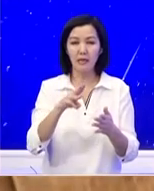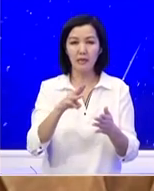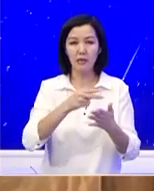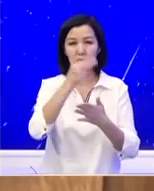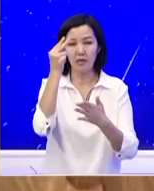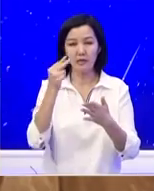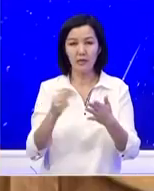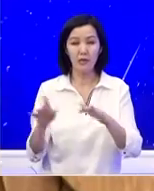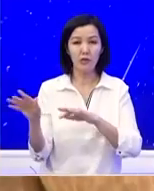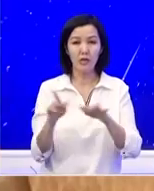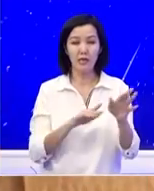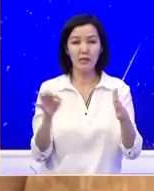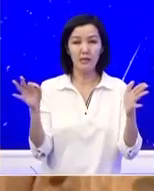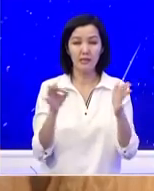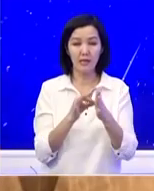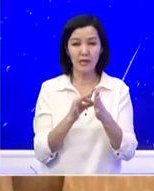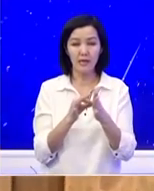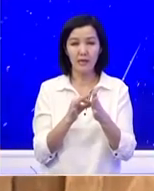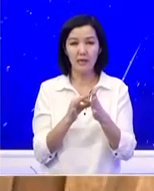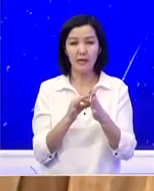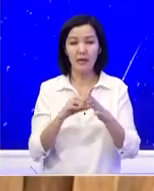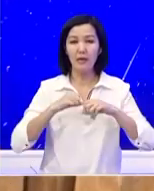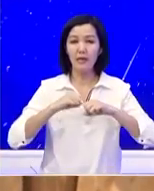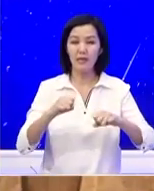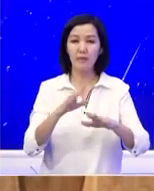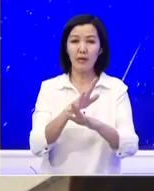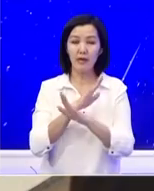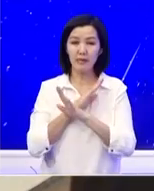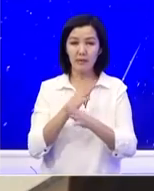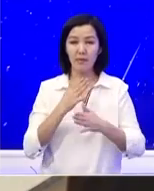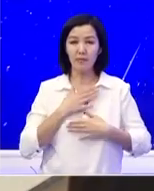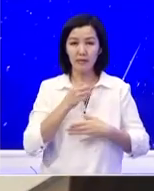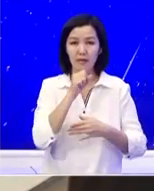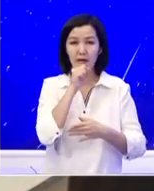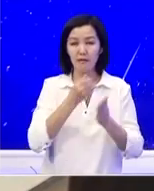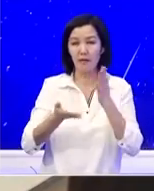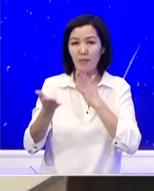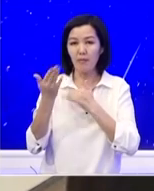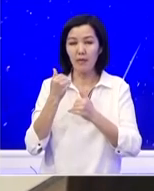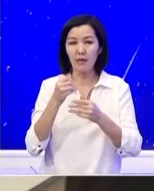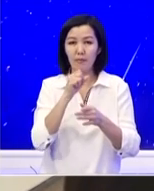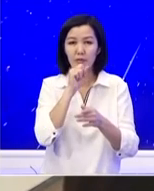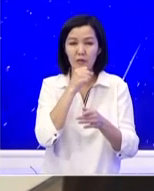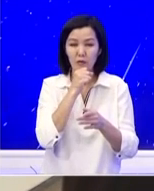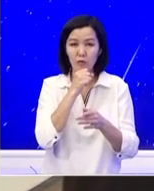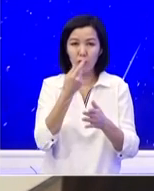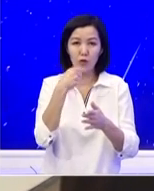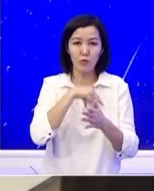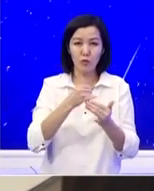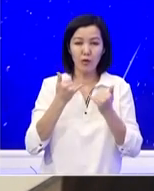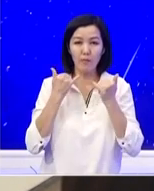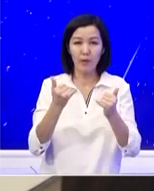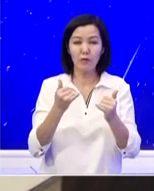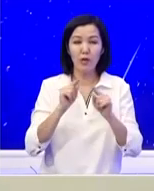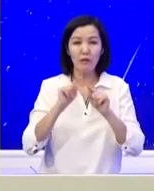жазылған. Шарамыздың мақсаты ерлікпен қаза тапқан біздің ата-бабаларымыздың рухтарына бас ию,